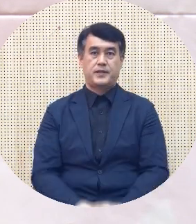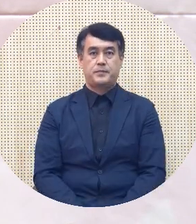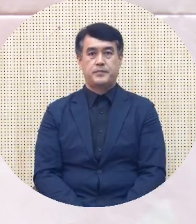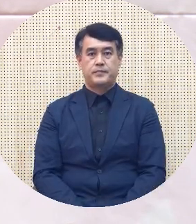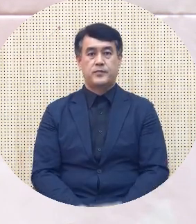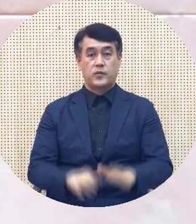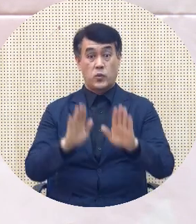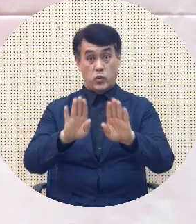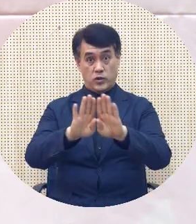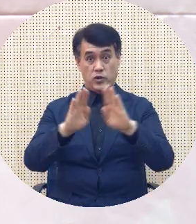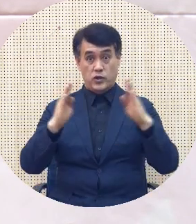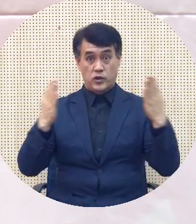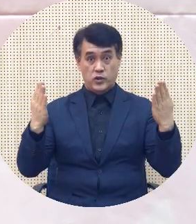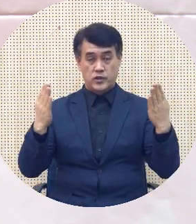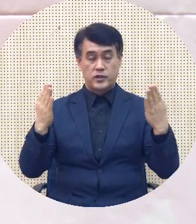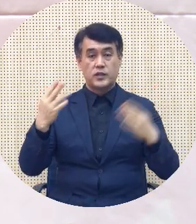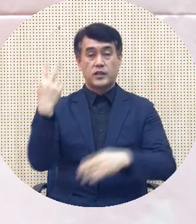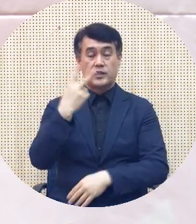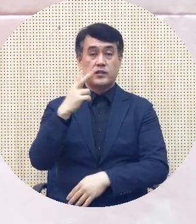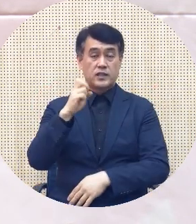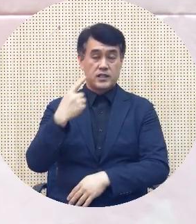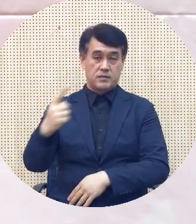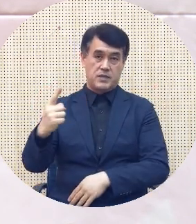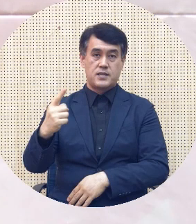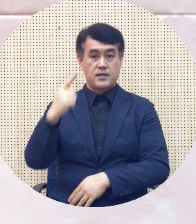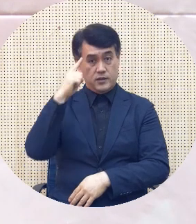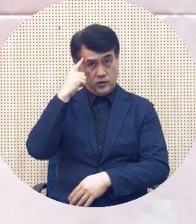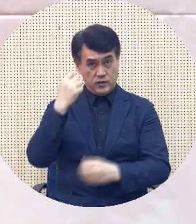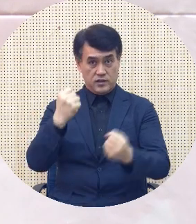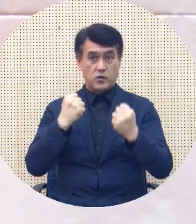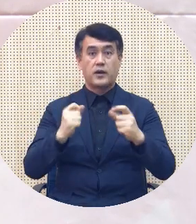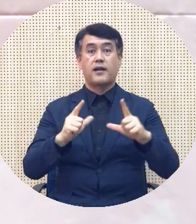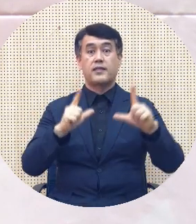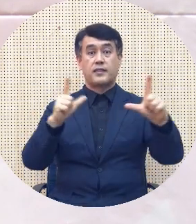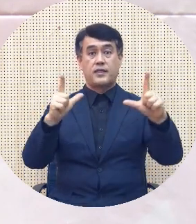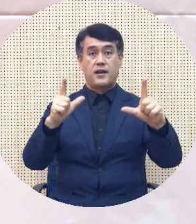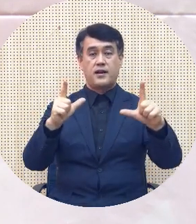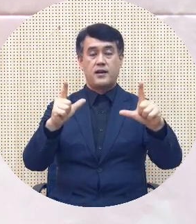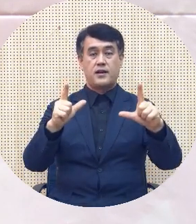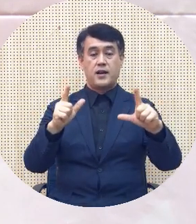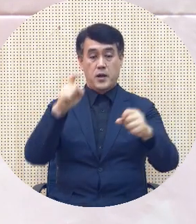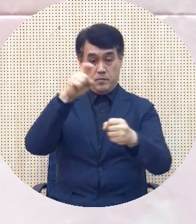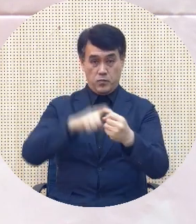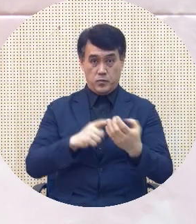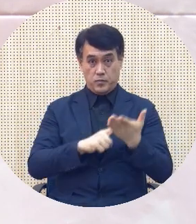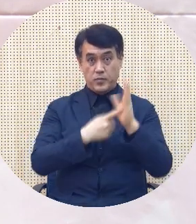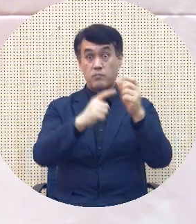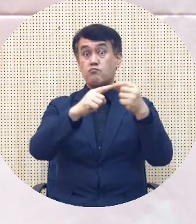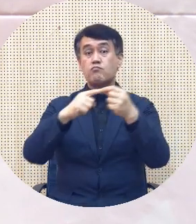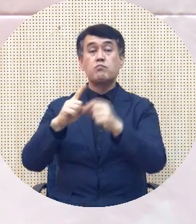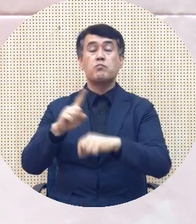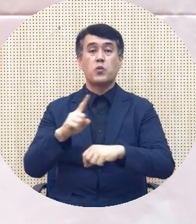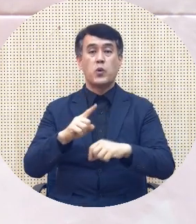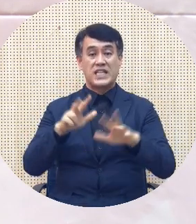오늘 개최되는 2021년 정신건강의 날 슬로건은 이제는